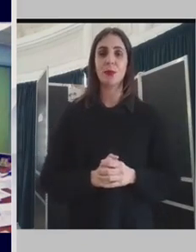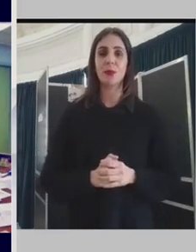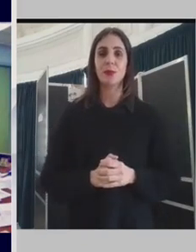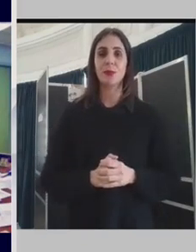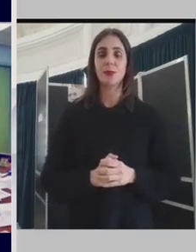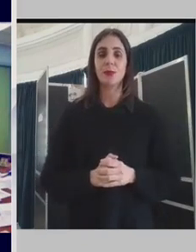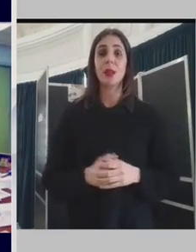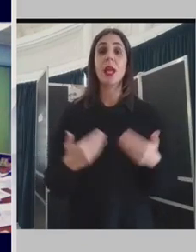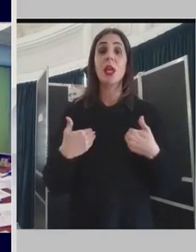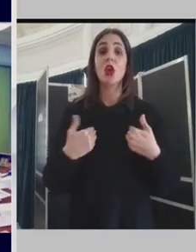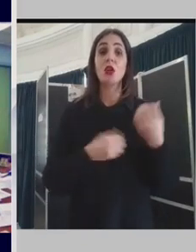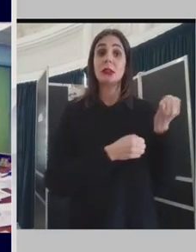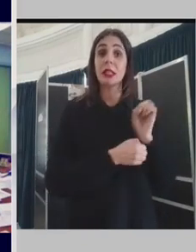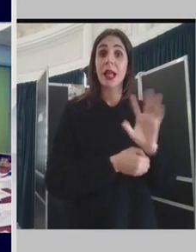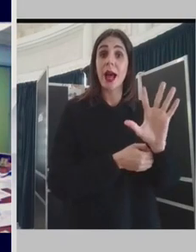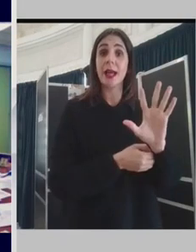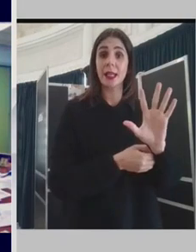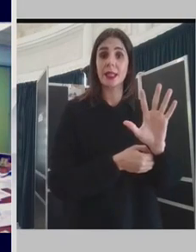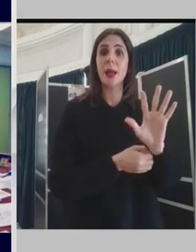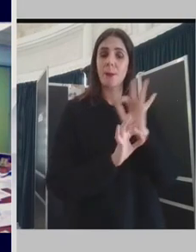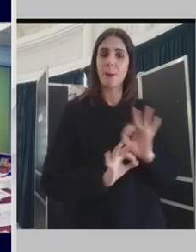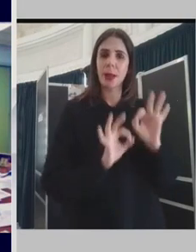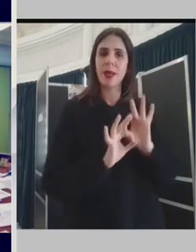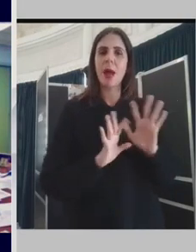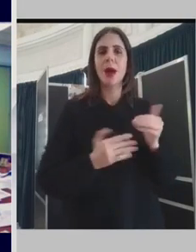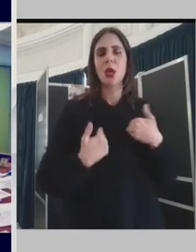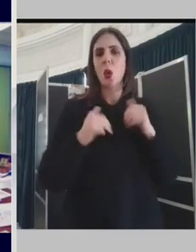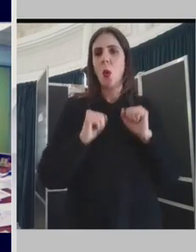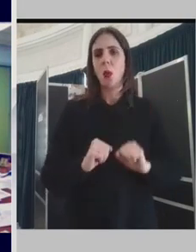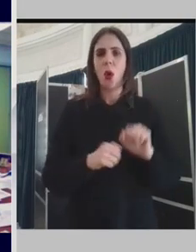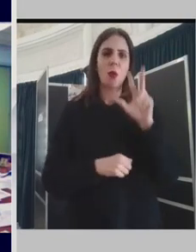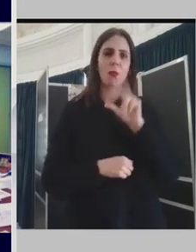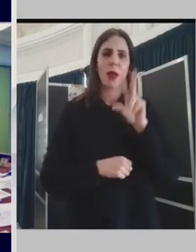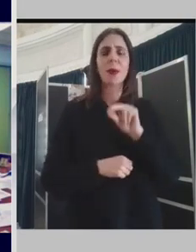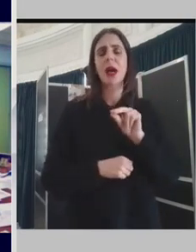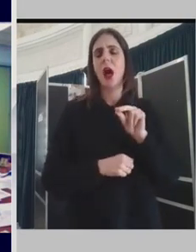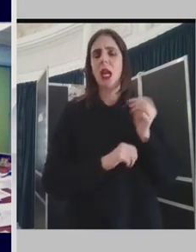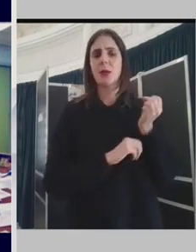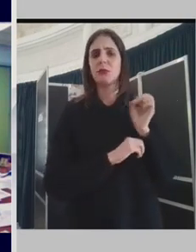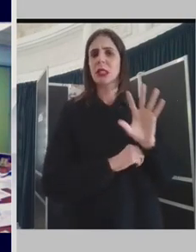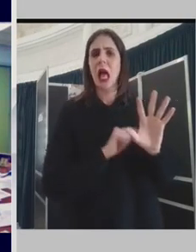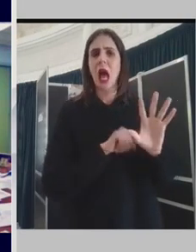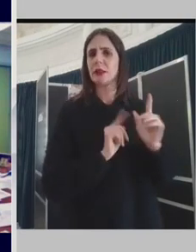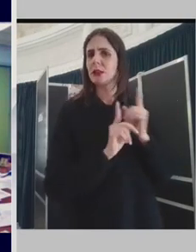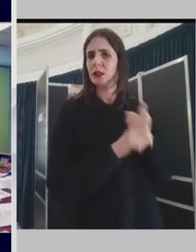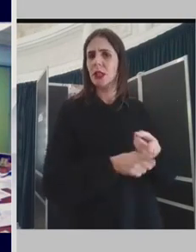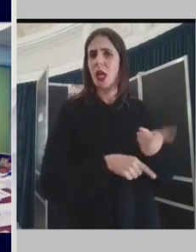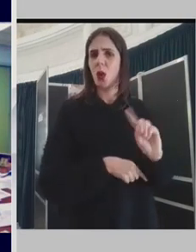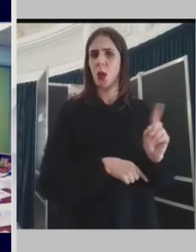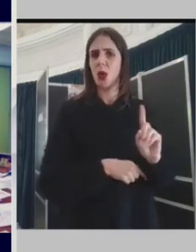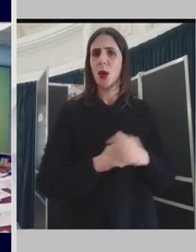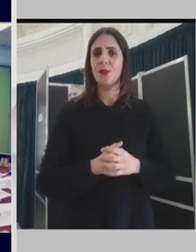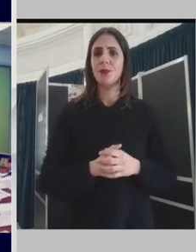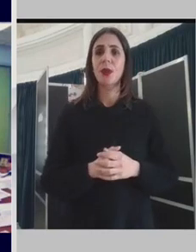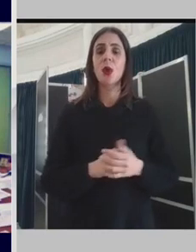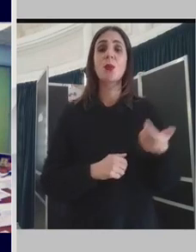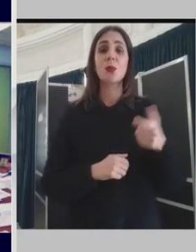qualche slide, ma posso tranquillamente parlare anche a braccio. Mi scuso per il fatto che avrò